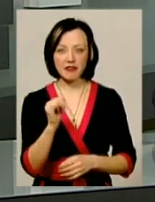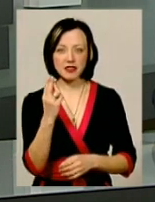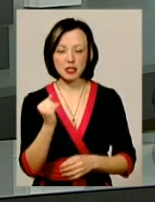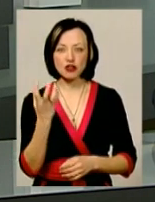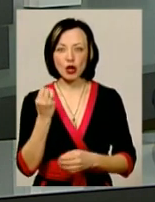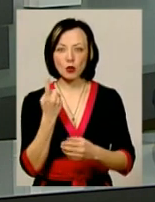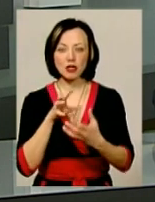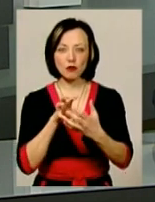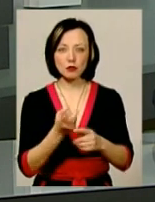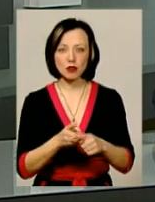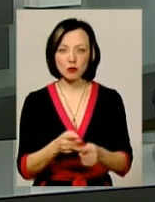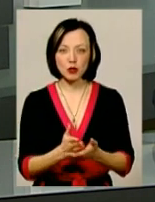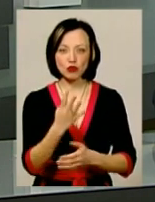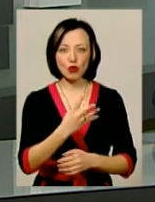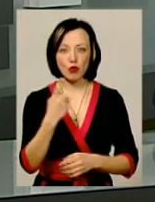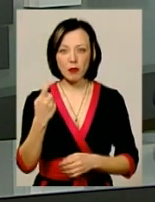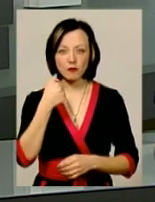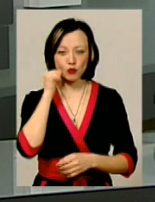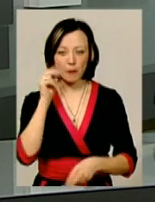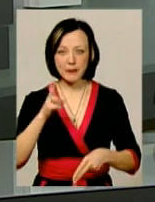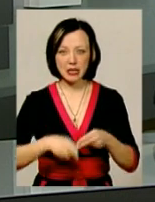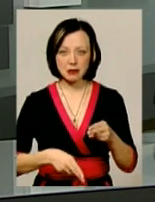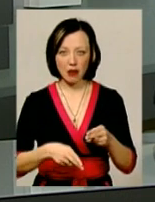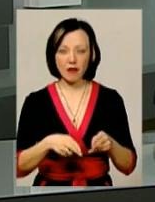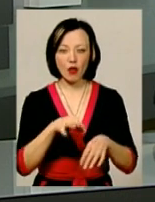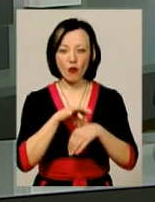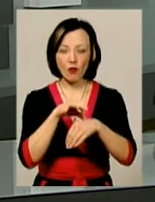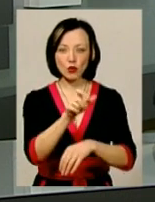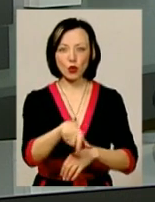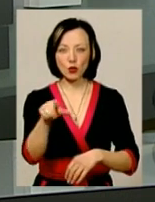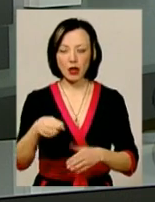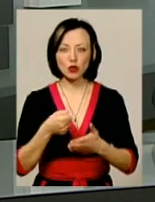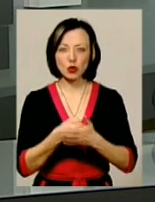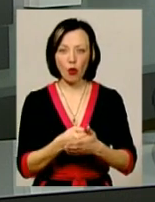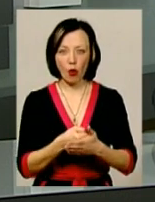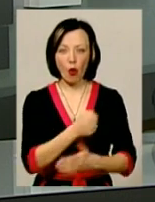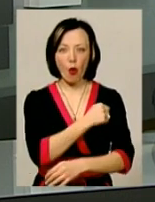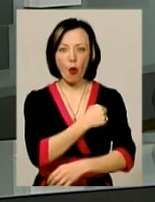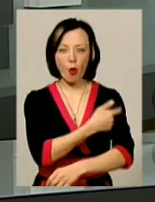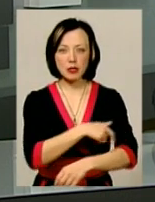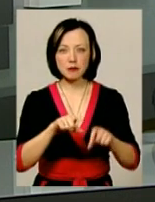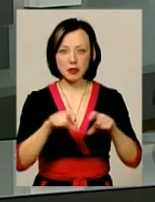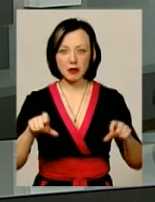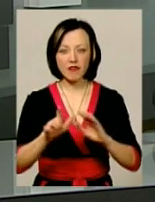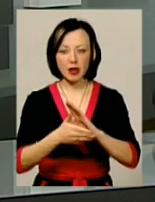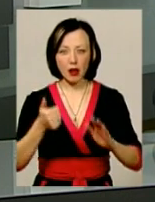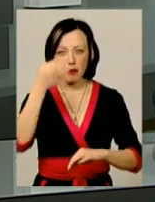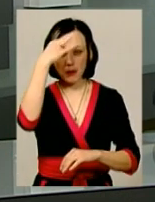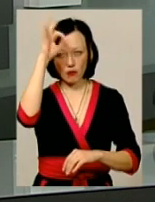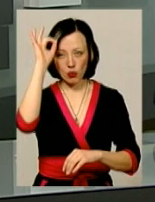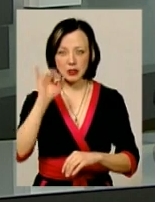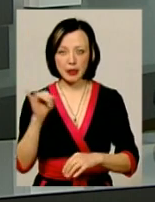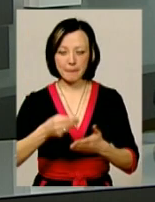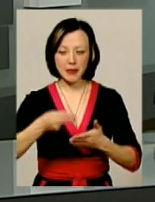один автобус на цьому маршруті, 41-й, від учора перестав довозити пасажирів до госпіталю. Протестувальники викликали правоохоронців